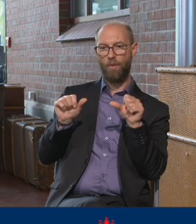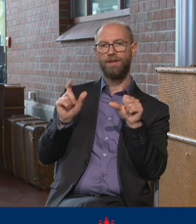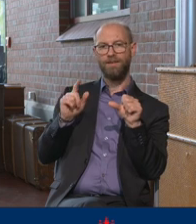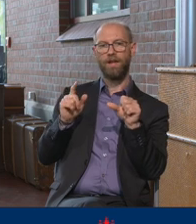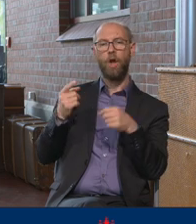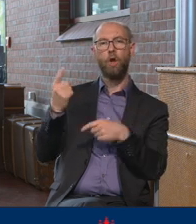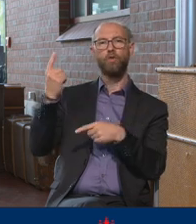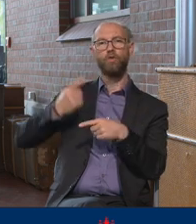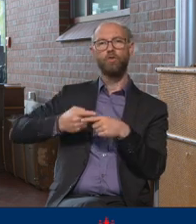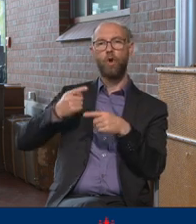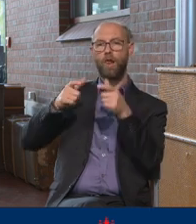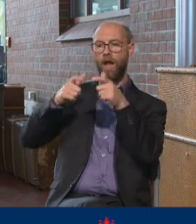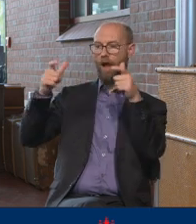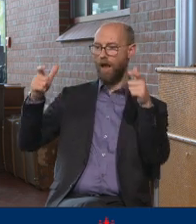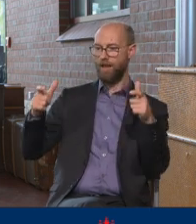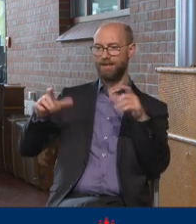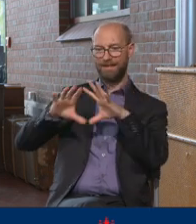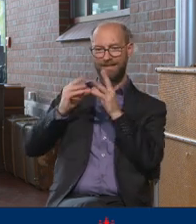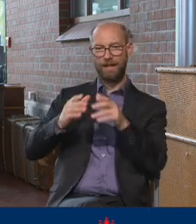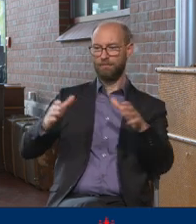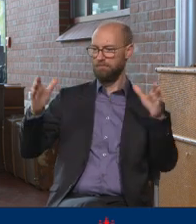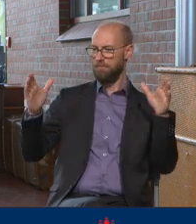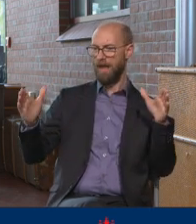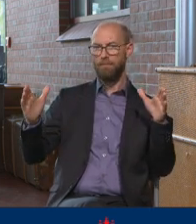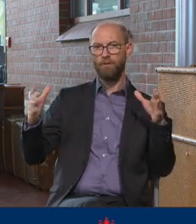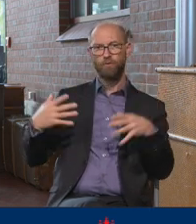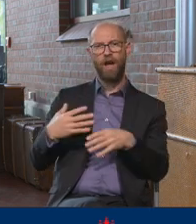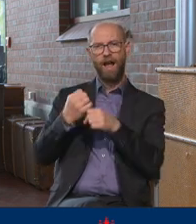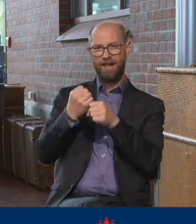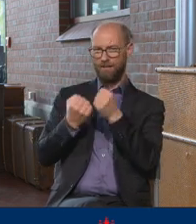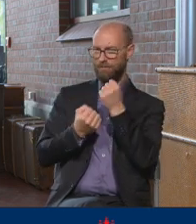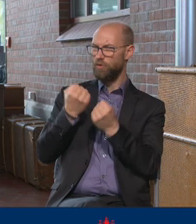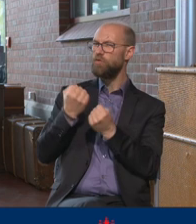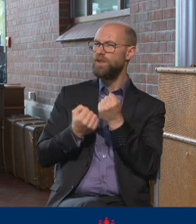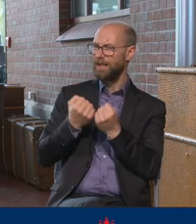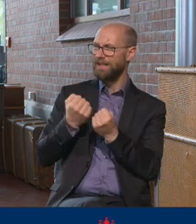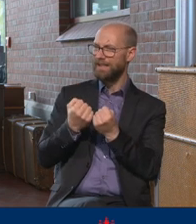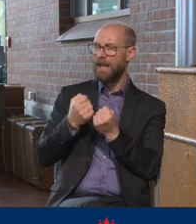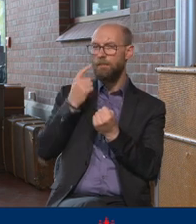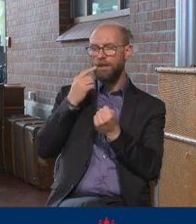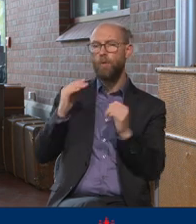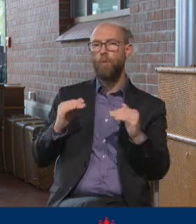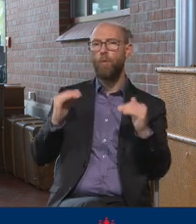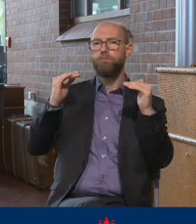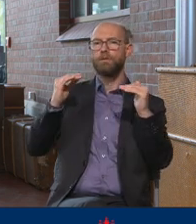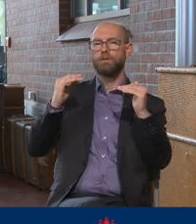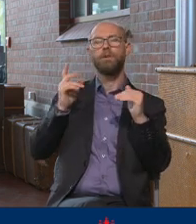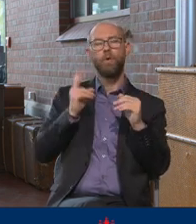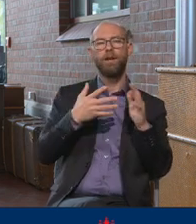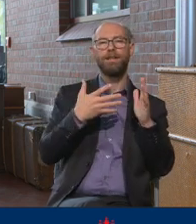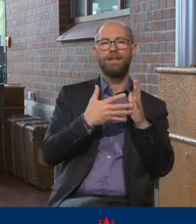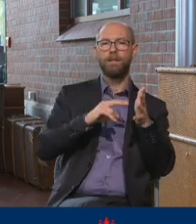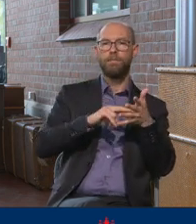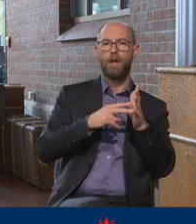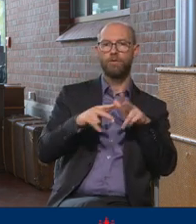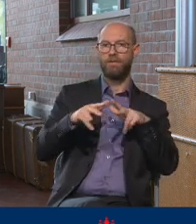heilen in ihrer kompletten länge zu erhalten versuchen da jetzt gerade noch doch wieder das obere bild ist aus dem test planungsverfahren man sieht da